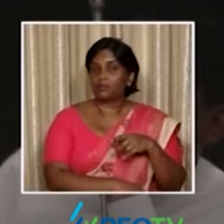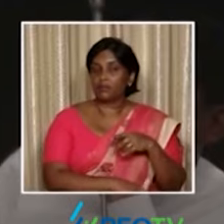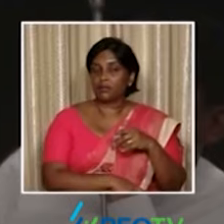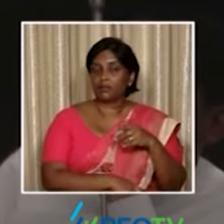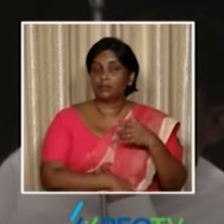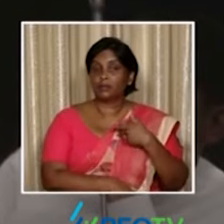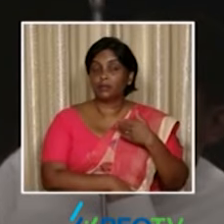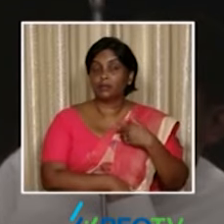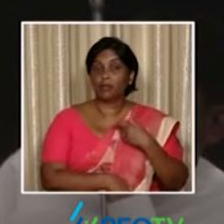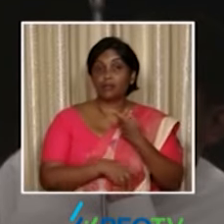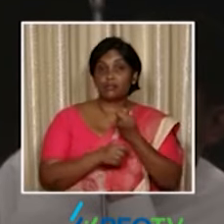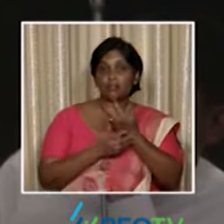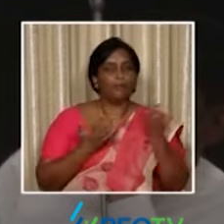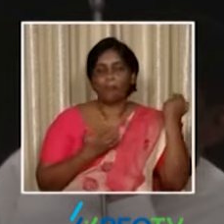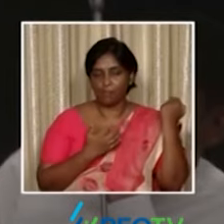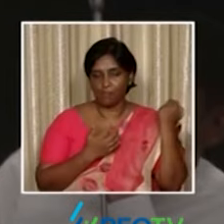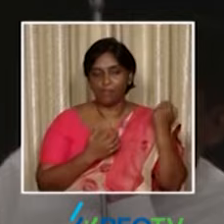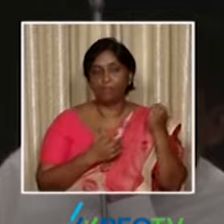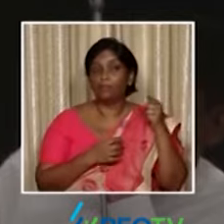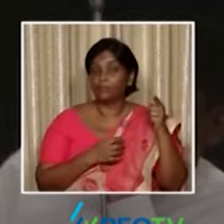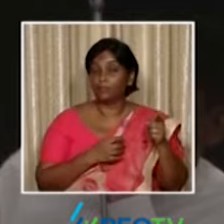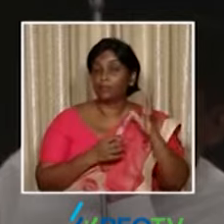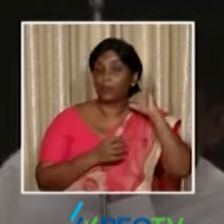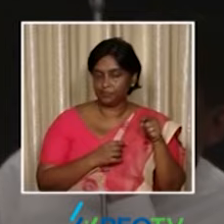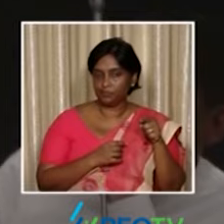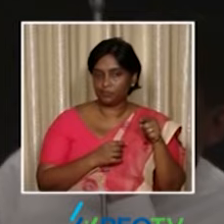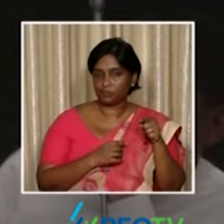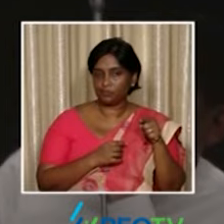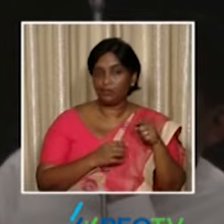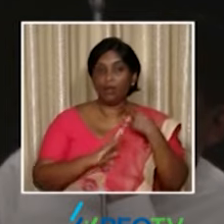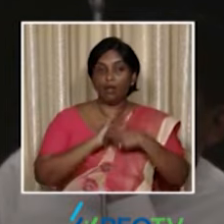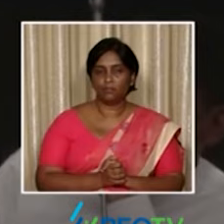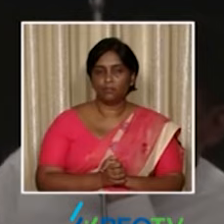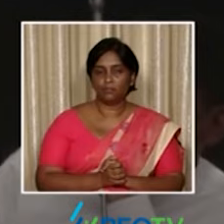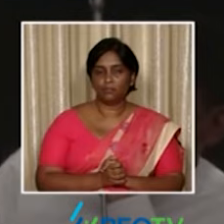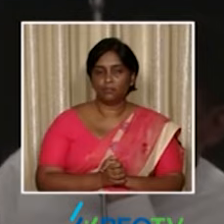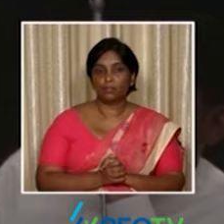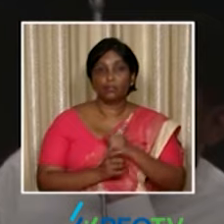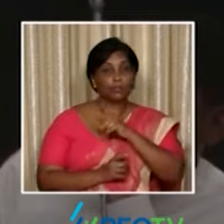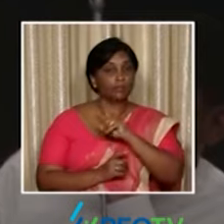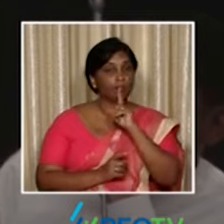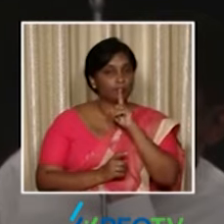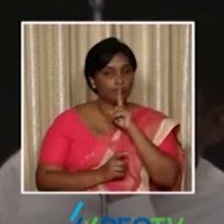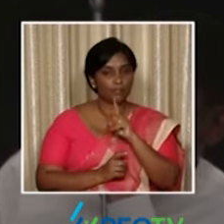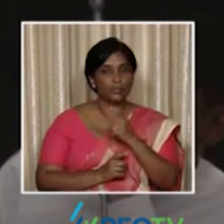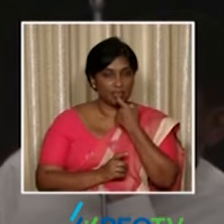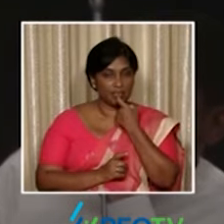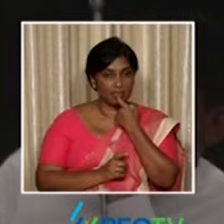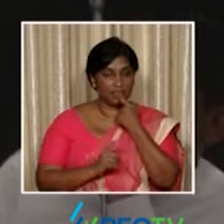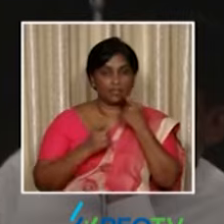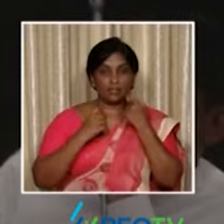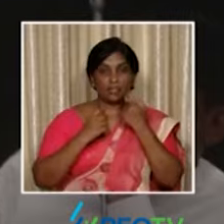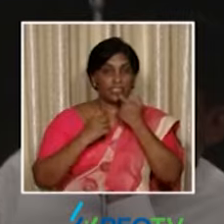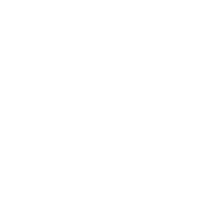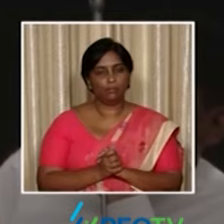ඇවිල්ලා බාණ්ඩාගාරයෙන් කොටසක් ගෙදර ගෙනියා. මේකේ ප්‍රතිඵලය තමයි රට බංකොලොත් වුණා. ඒකට කියනවා සුදු කරපටි